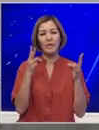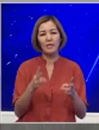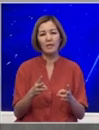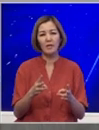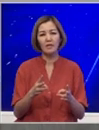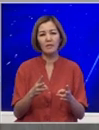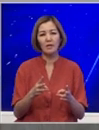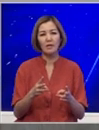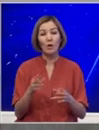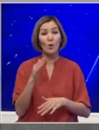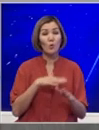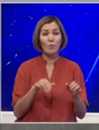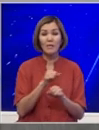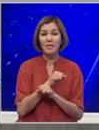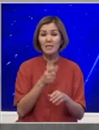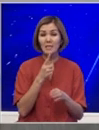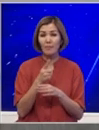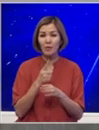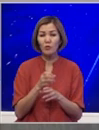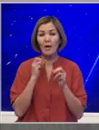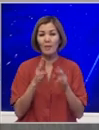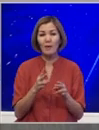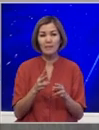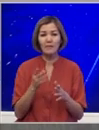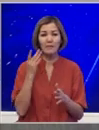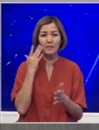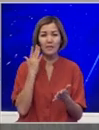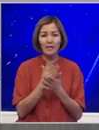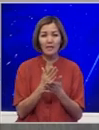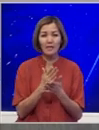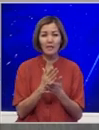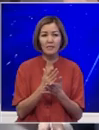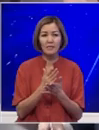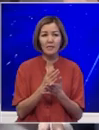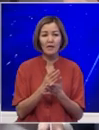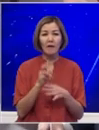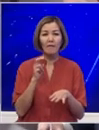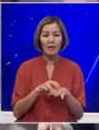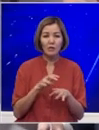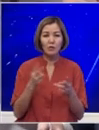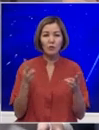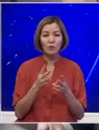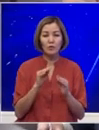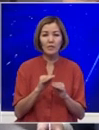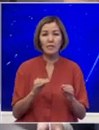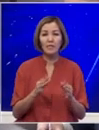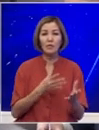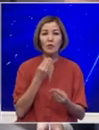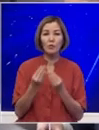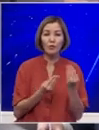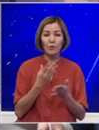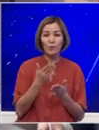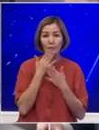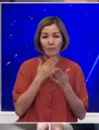таких местах вообще запрещено. Об опасности такого купания постоянно напоминают санитарные врачи. Однако дети, есть дети, они любят